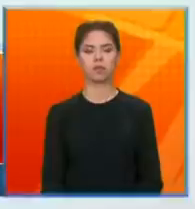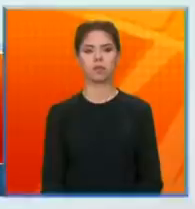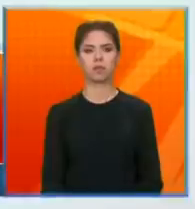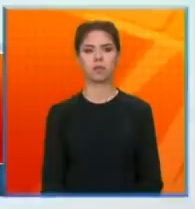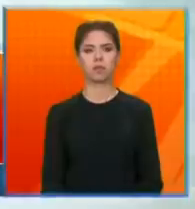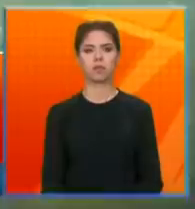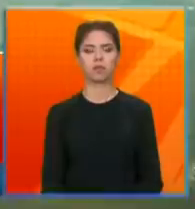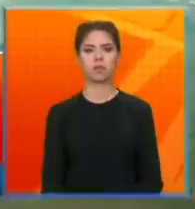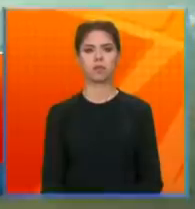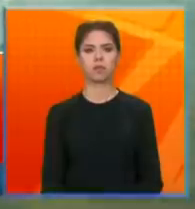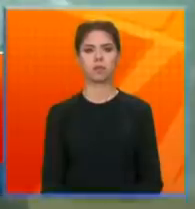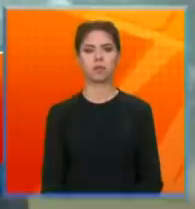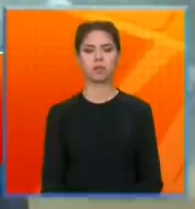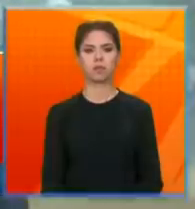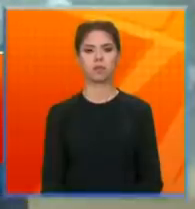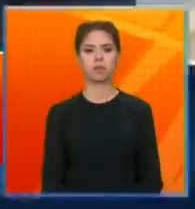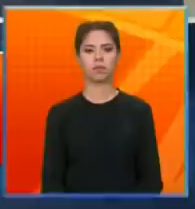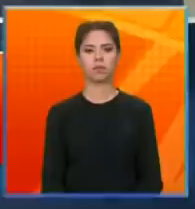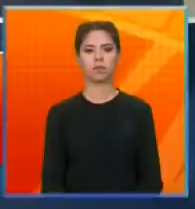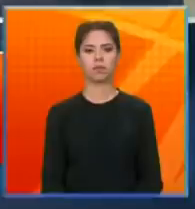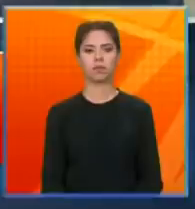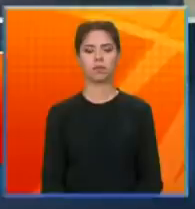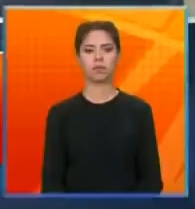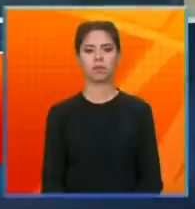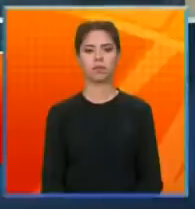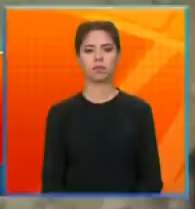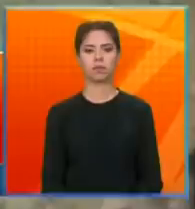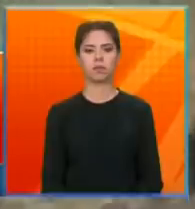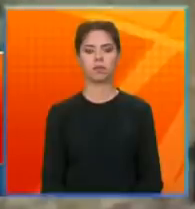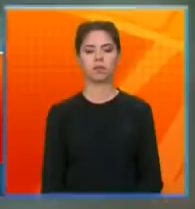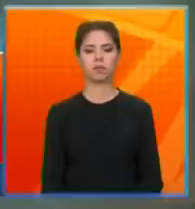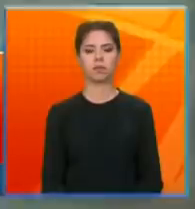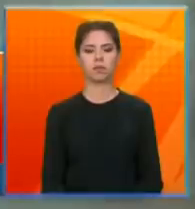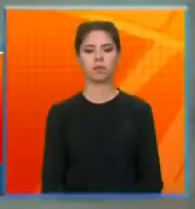Türk barışı içerisinde! İnleri, mağaraları başlarına yıkıldı.